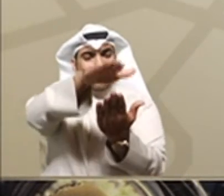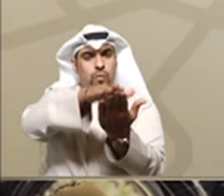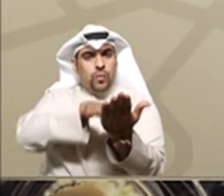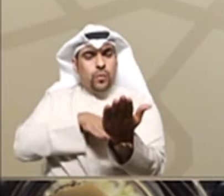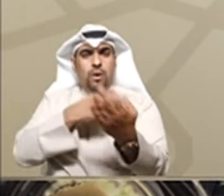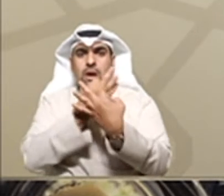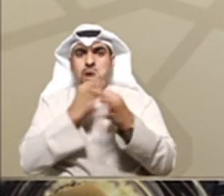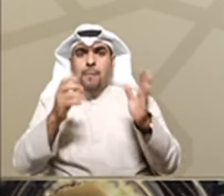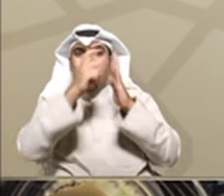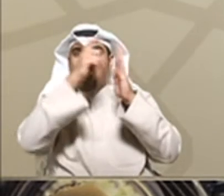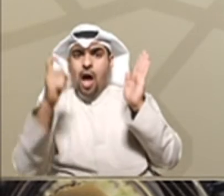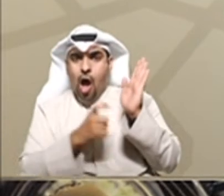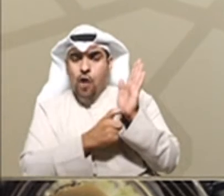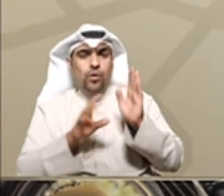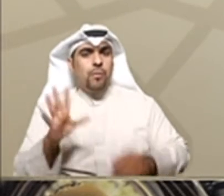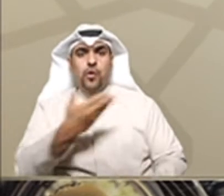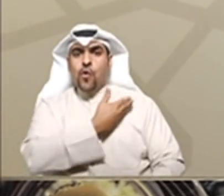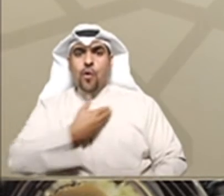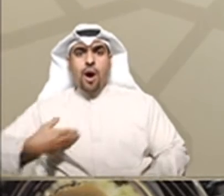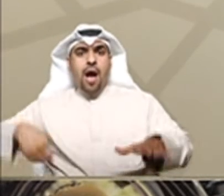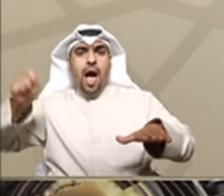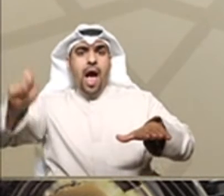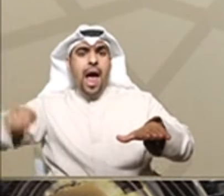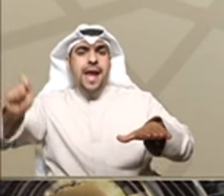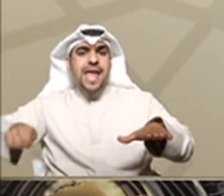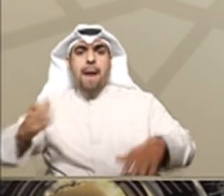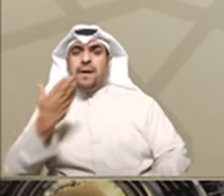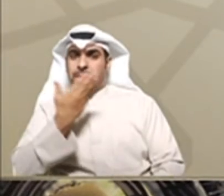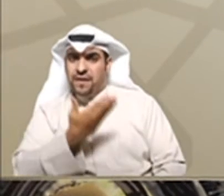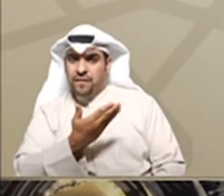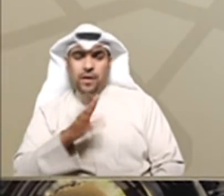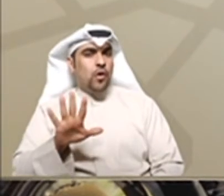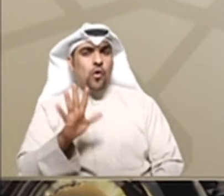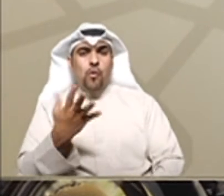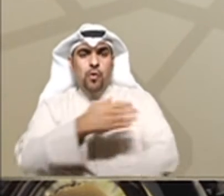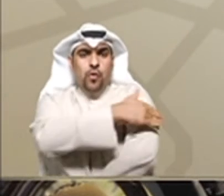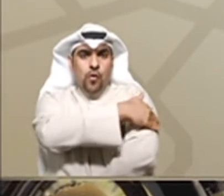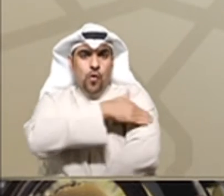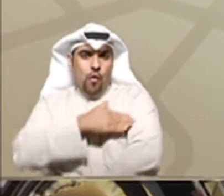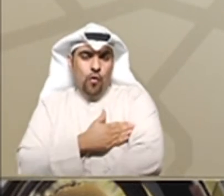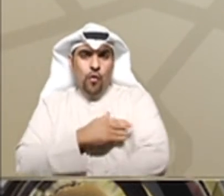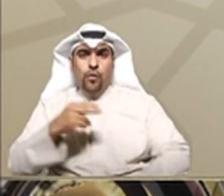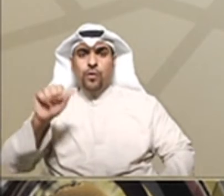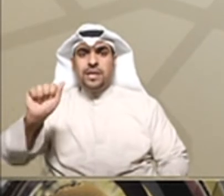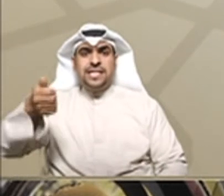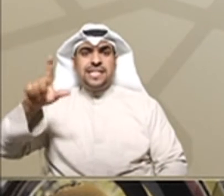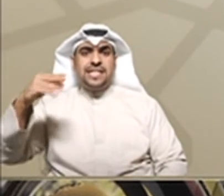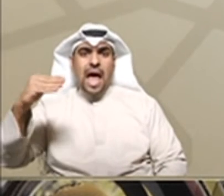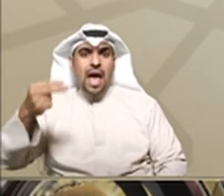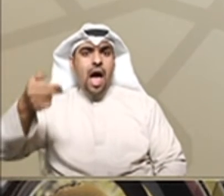القانوني عن طلب النيابة العامة رفع الحصانة عن النائب صالح عاشور،